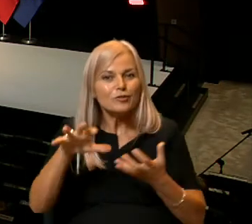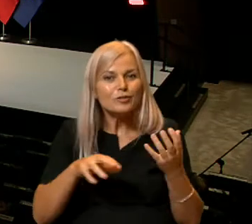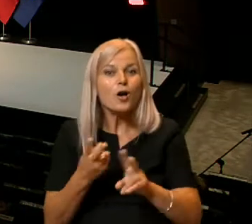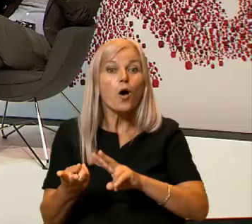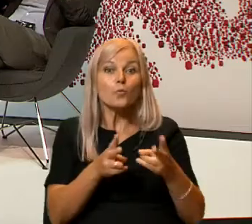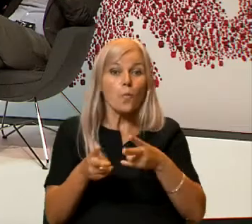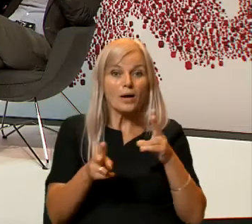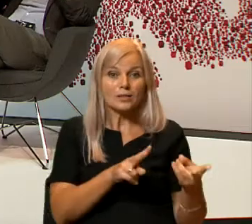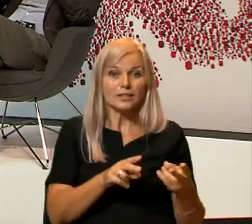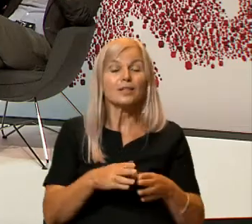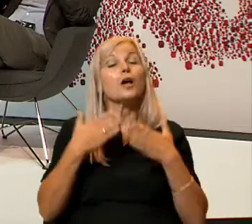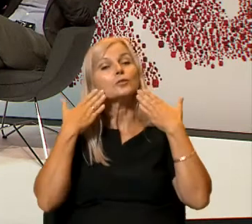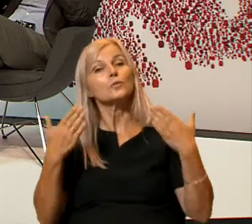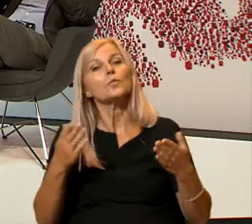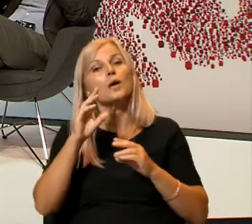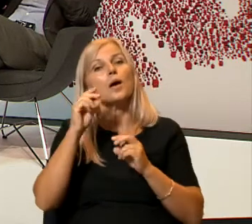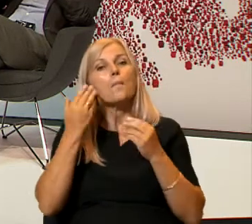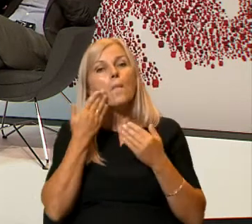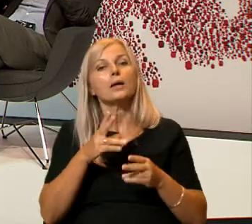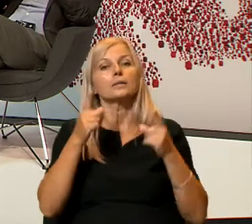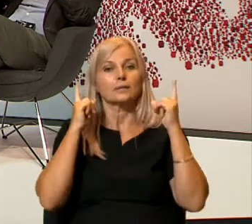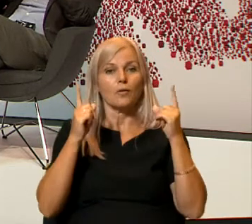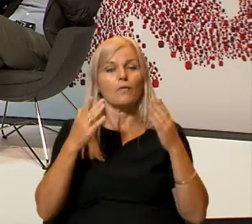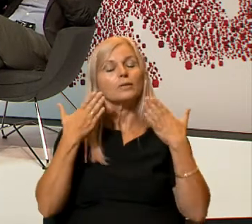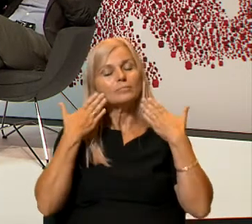co istotne. Dziękuję bardzo za uwagę. Do widzenia.